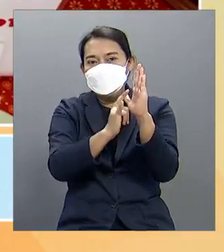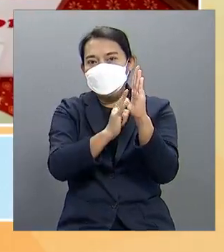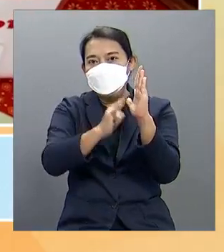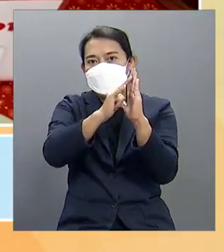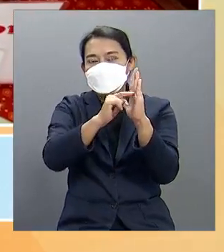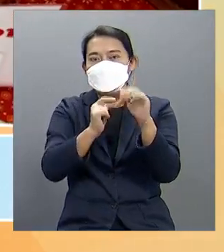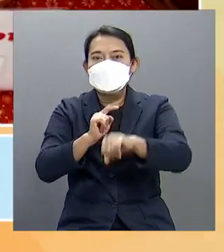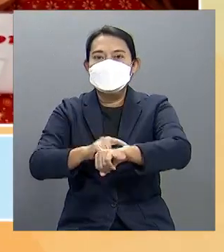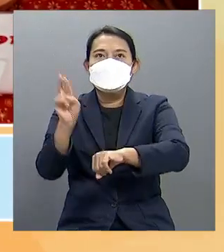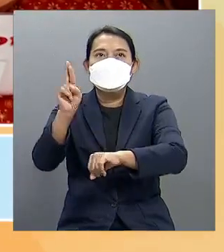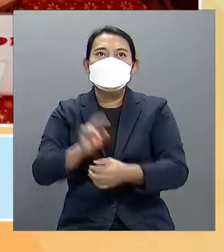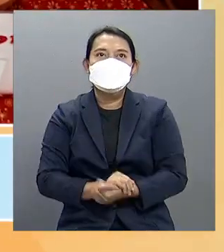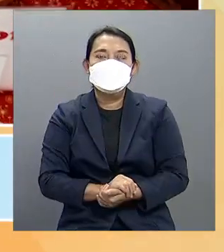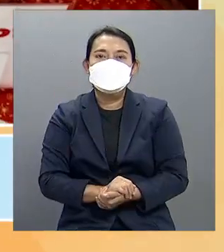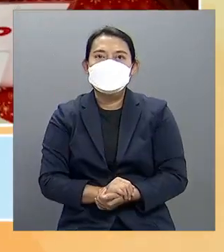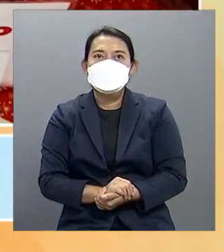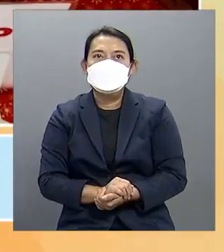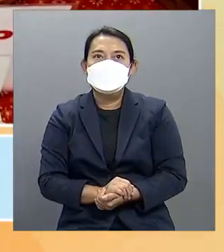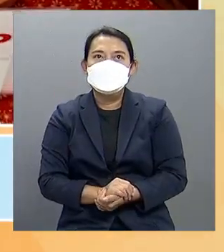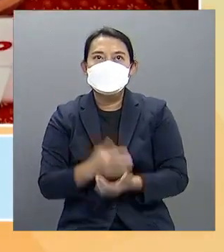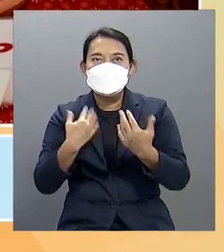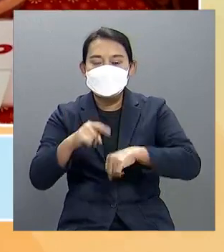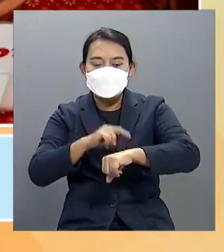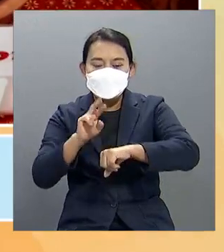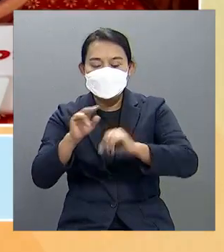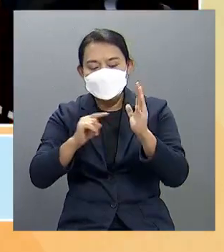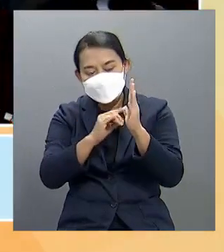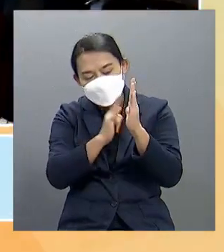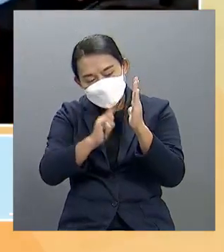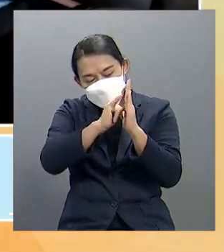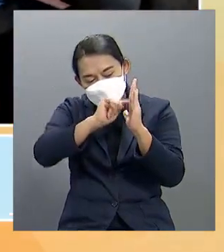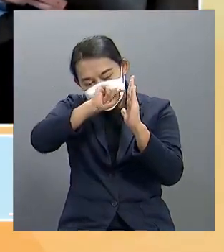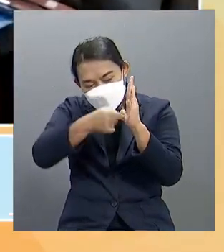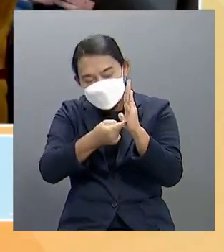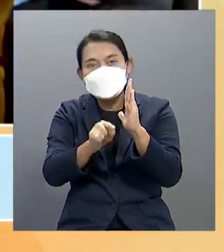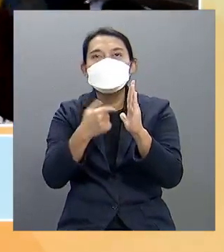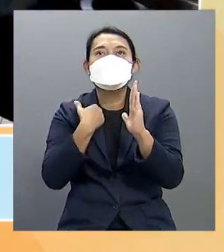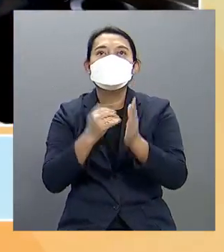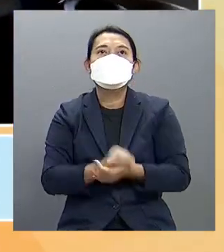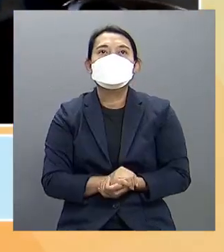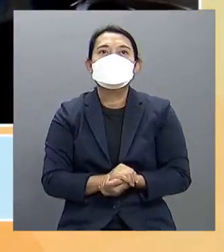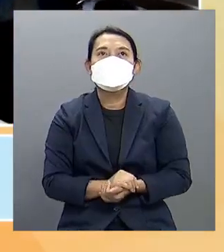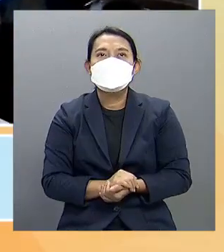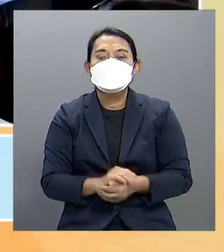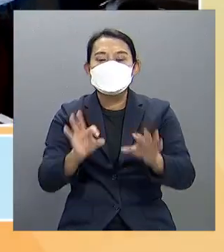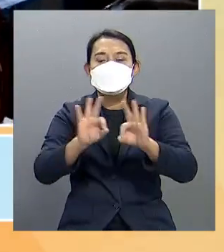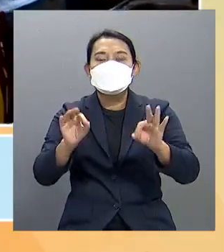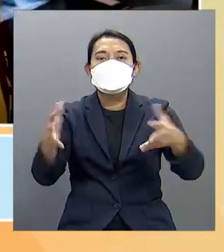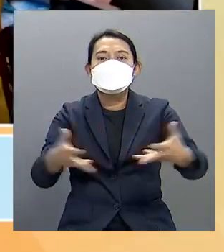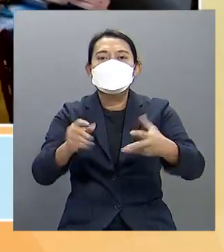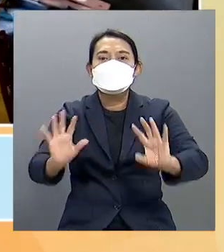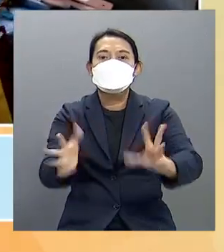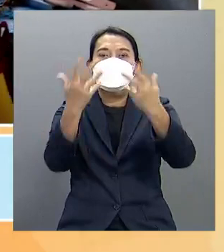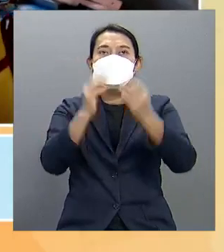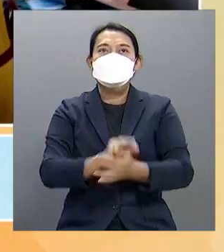อเนี่ย เที่ยงเสร็จกว่าจะลงเครื่องขึ้นเครื่องนั่งรถไปอีก ของหมดก่อน หมดนะฮะ ซื้อตั๋วเครื่องบินไปเพื่อไปกิน